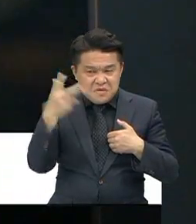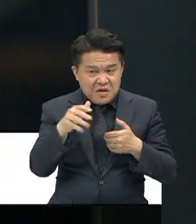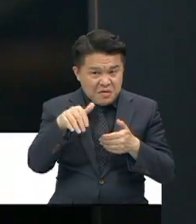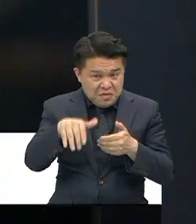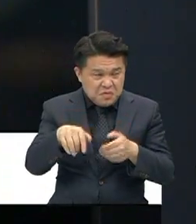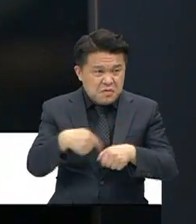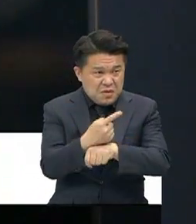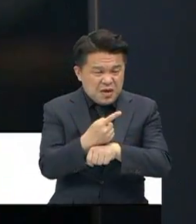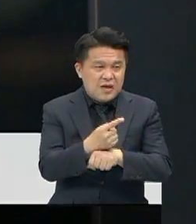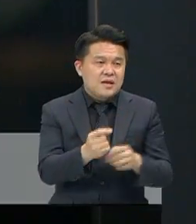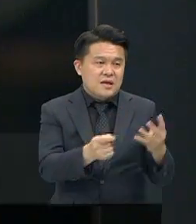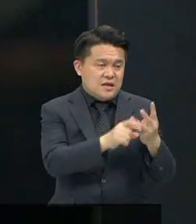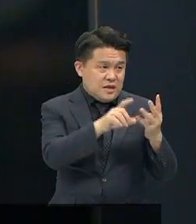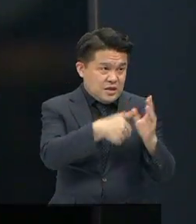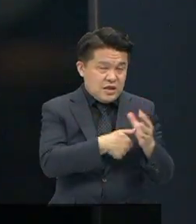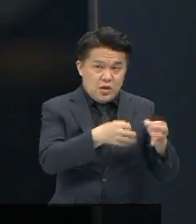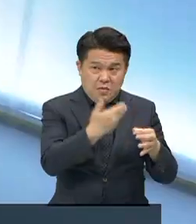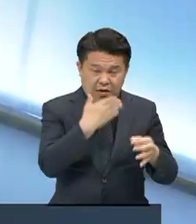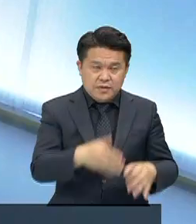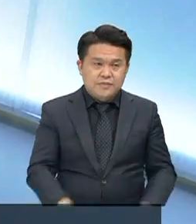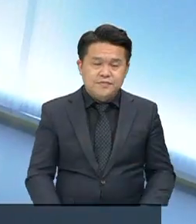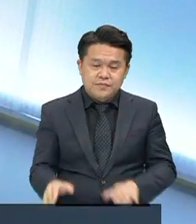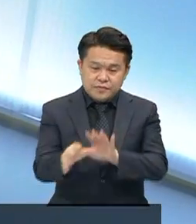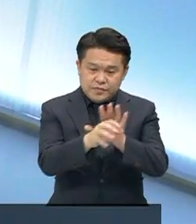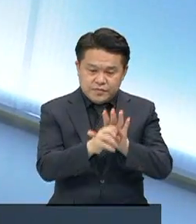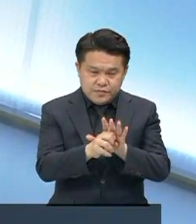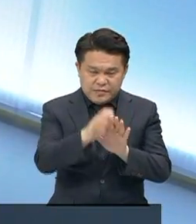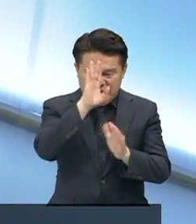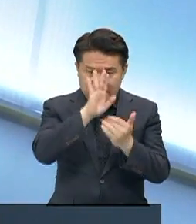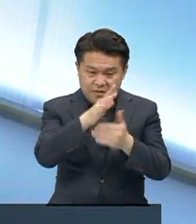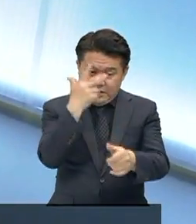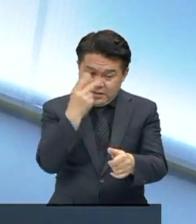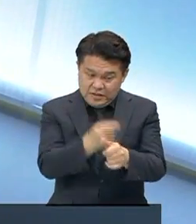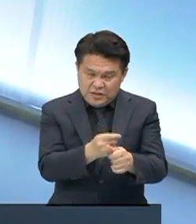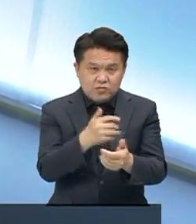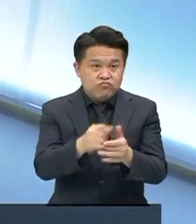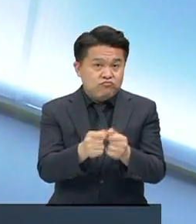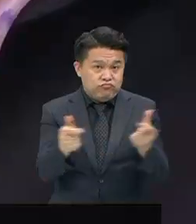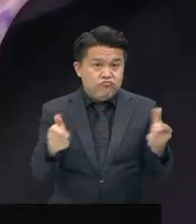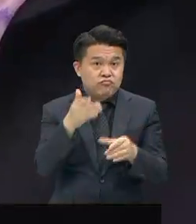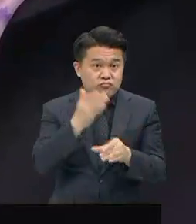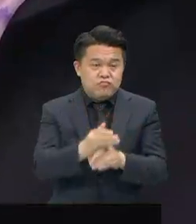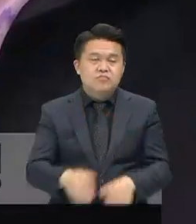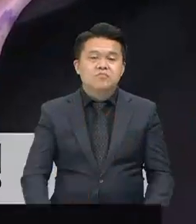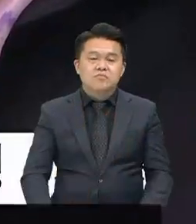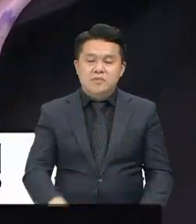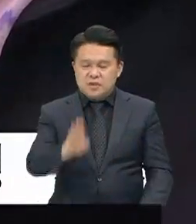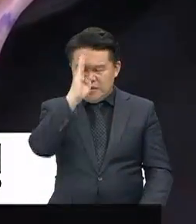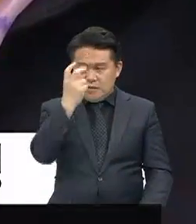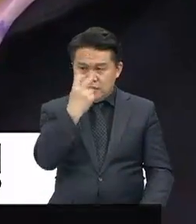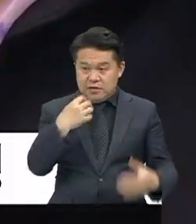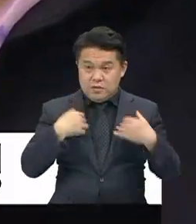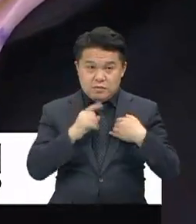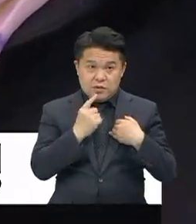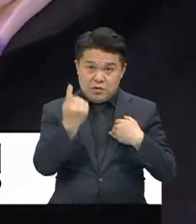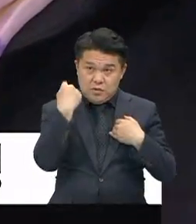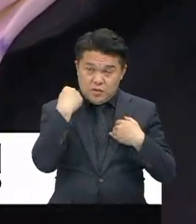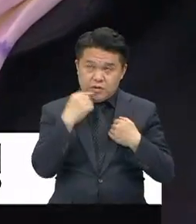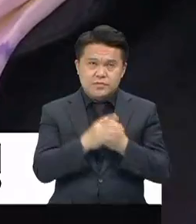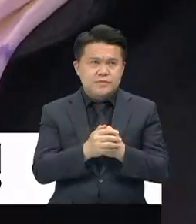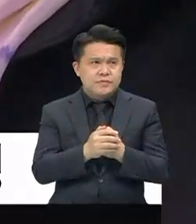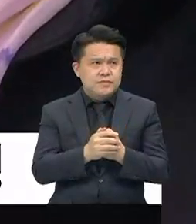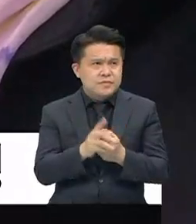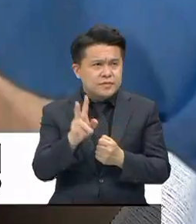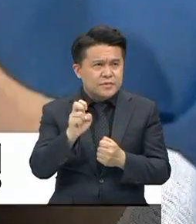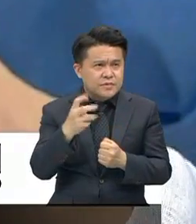4단계에서도 영업이 가능합니다. 코로나19 백신 접종도 점차 속도를 내고 있습니다. 질병관리청은 어제 하루